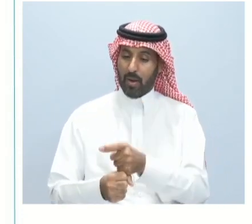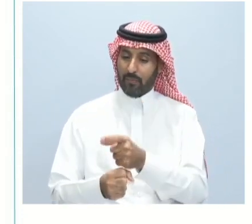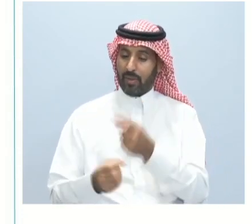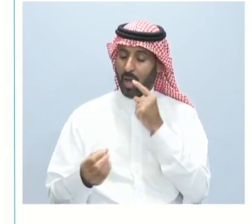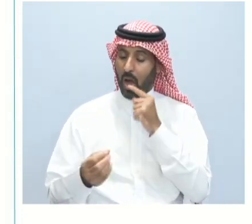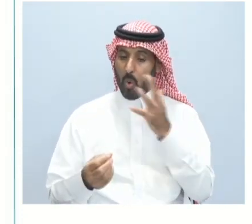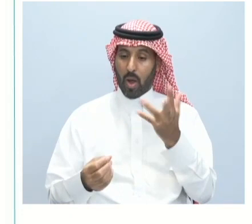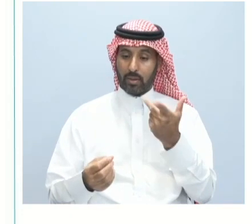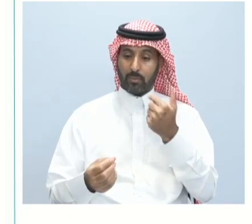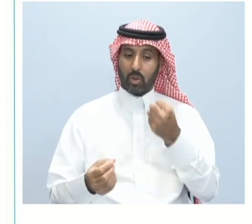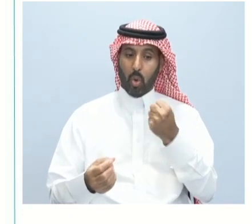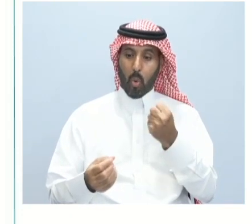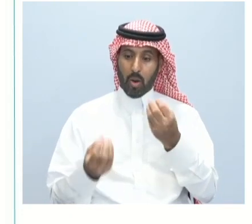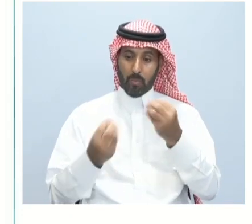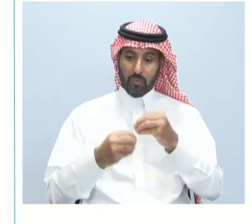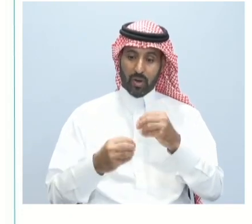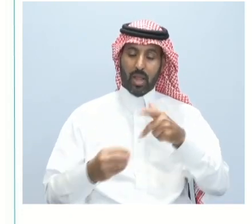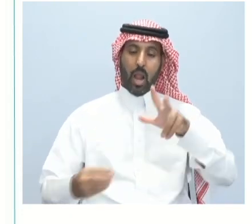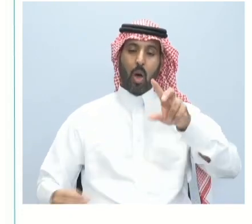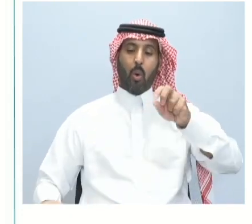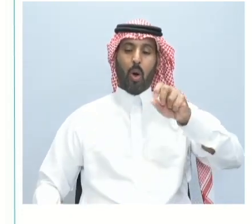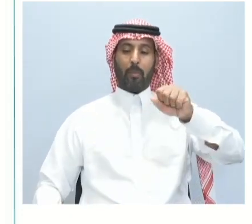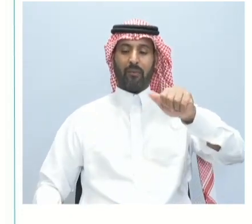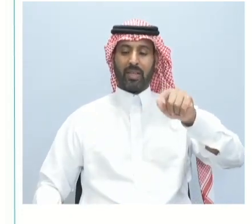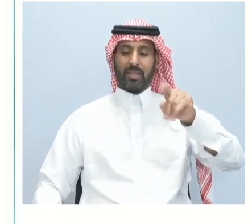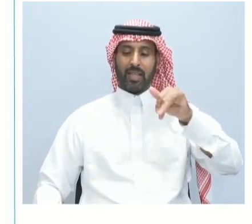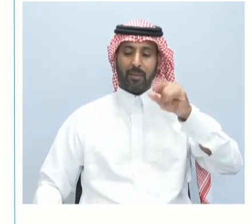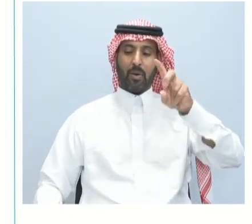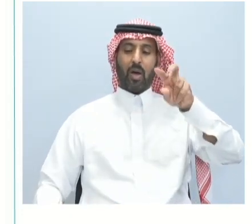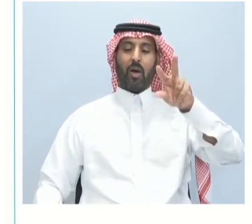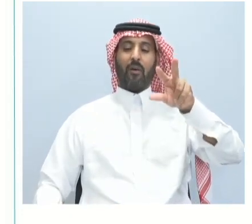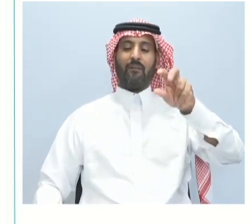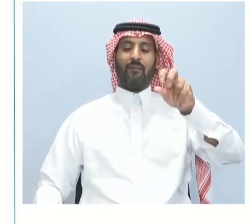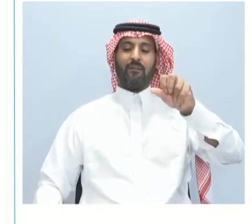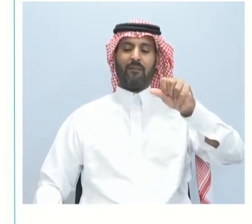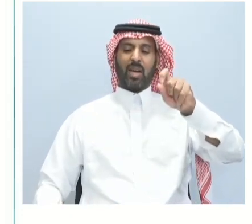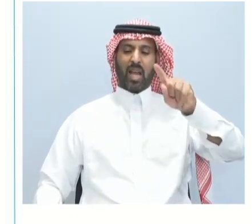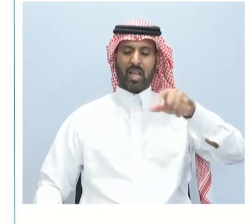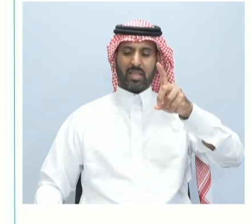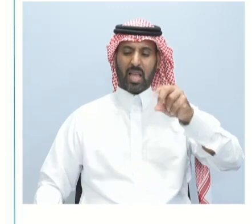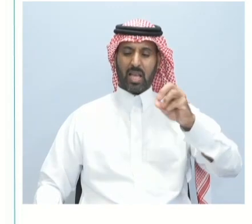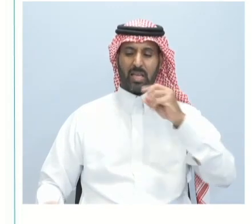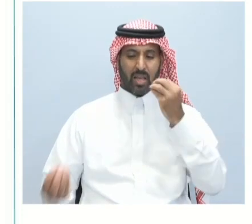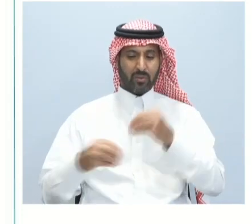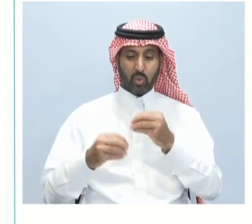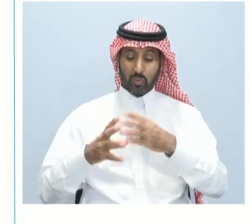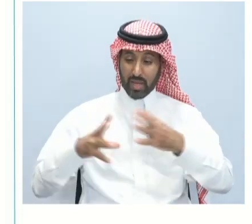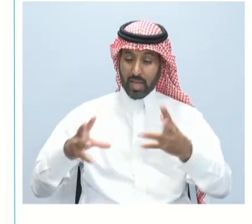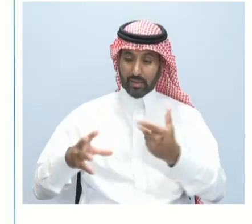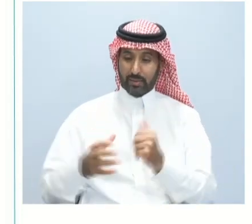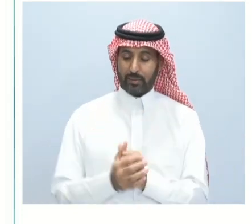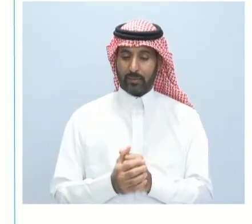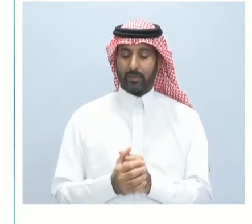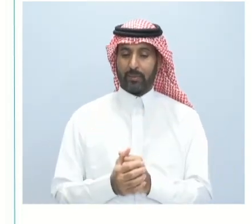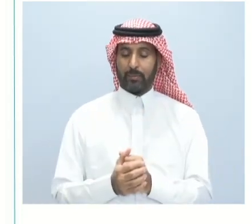المفرطه كيف يؤثر ذلك على المشكله من حيث عدد الحلول والزمن الحسابي نتذكر معا القوه المفرطه